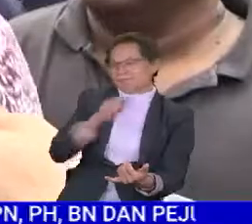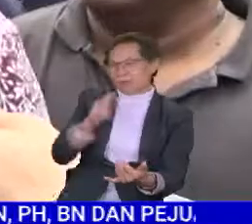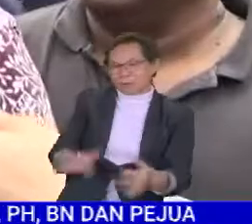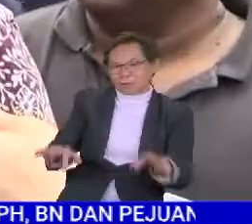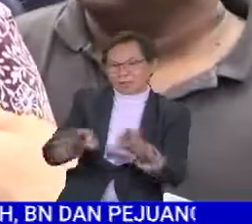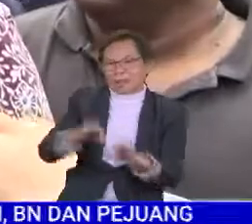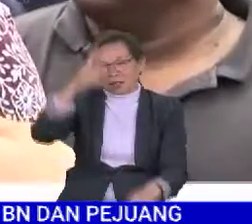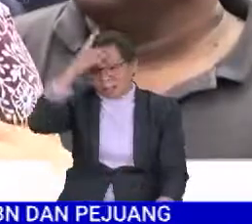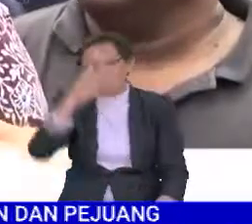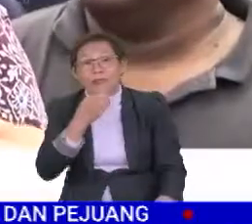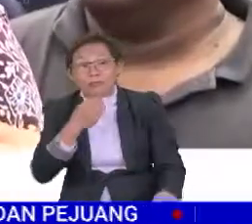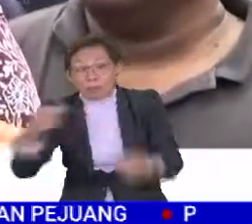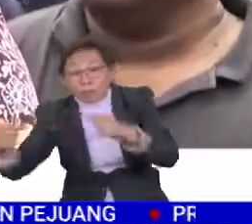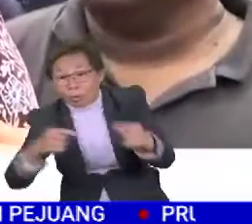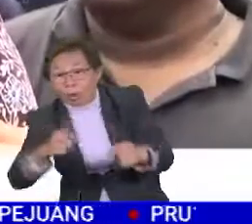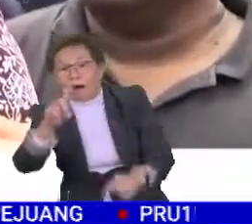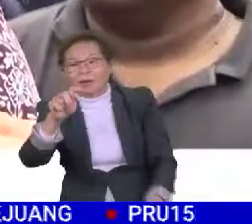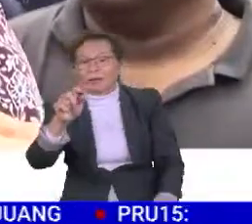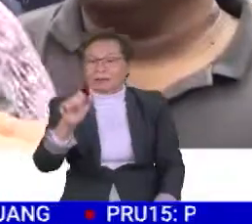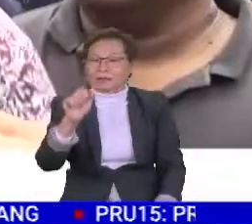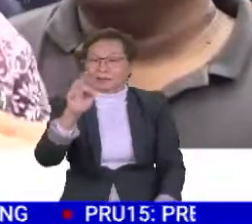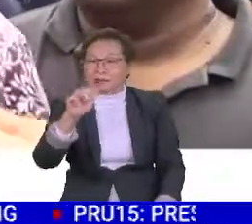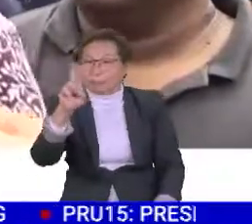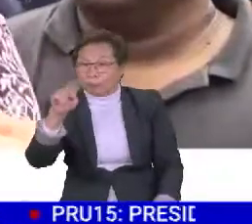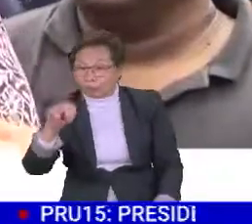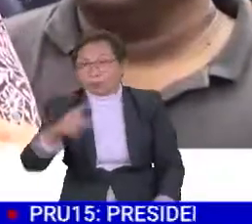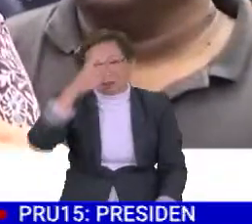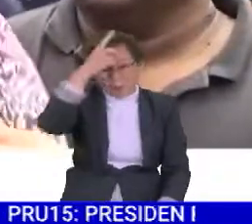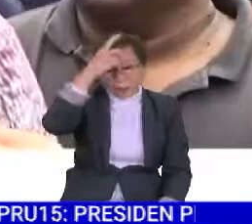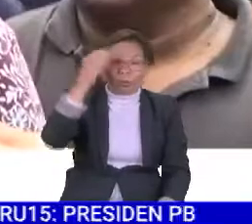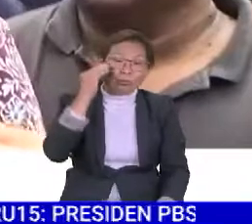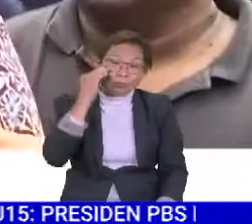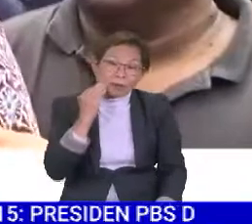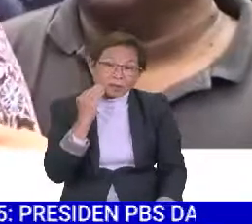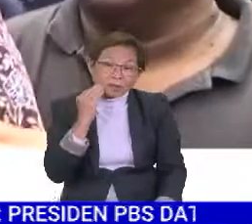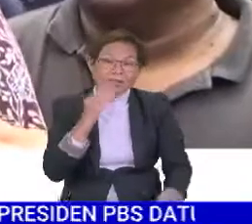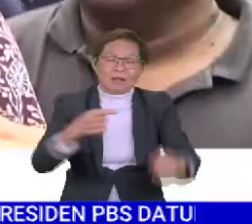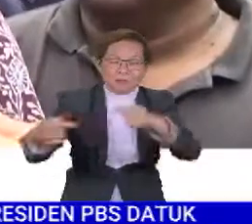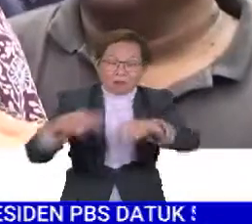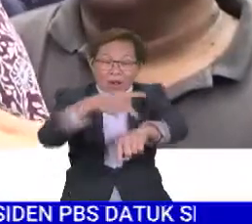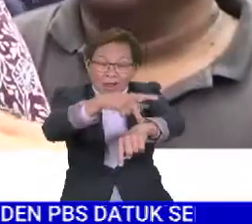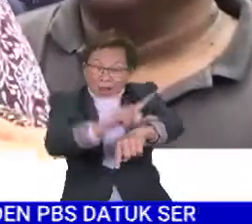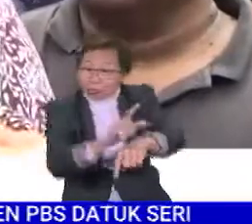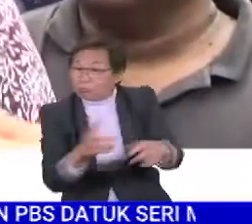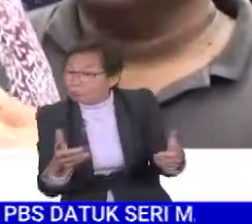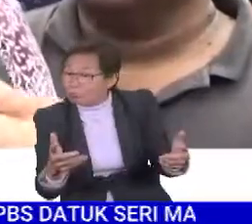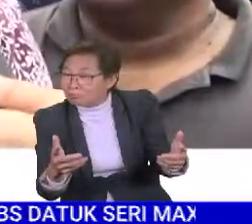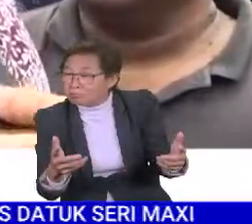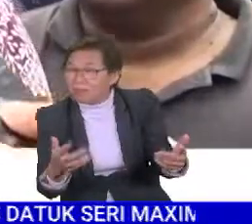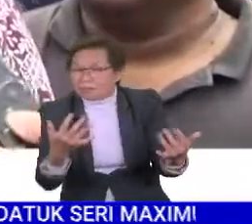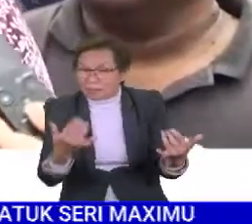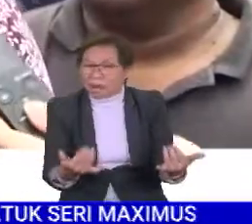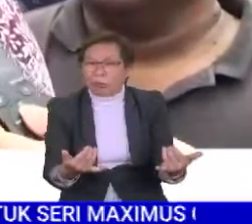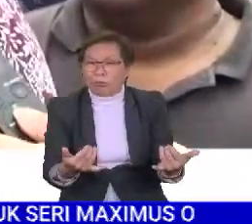Datuk Seri Anwar pun bertanding di Tambun, Dr. Mahathir pun bertanding di Langkawi, he's not from Langkawi. Jadi dia lebih